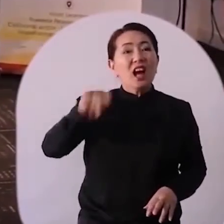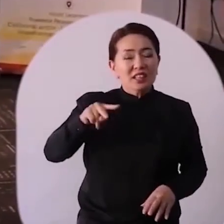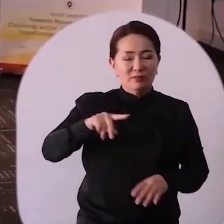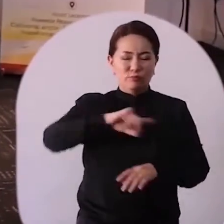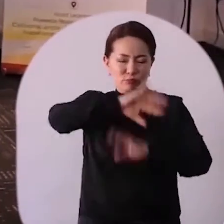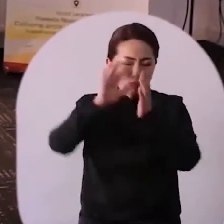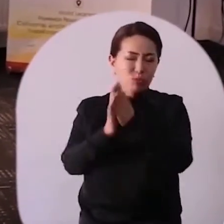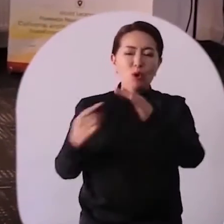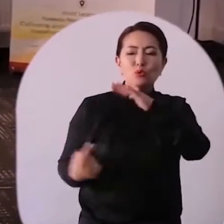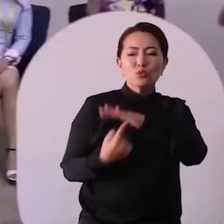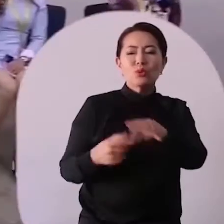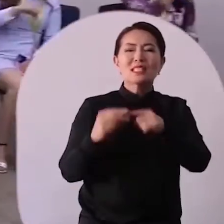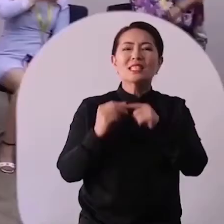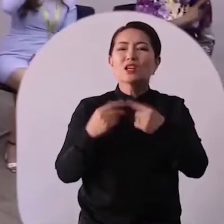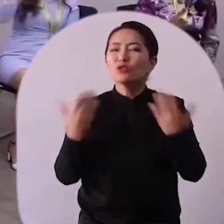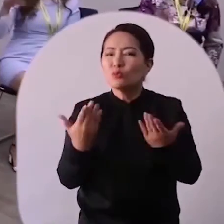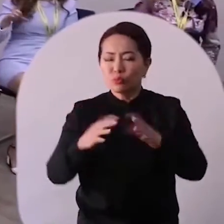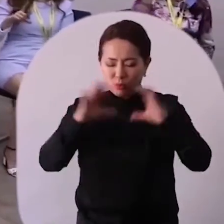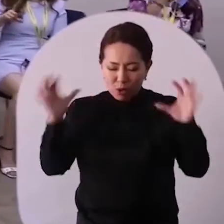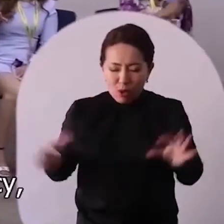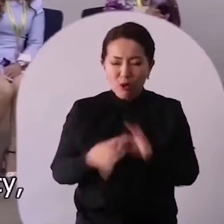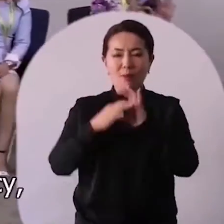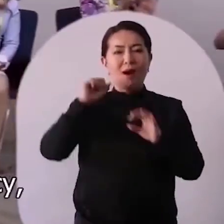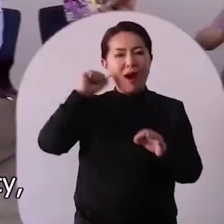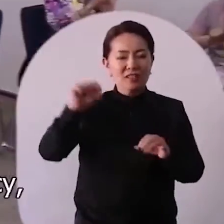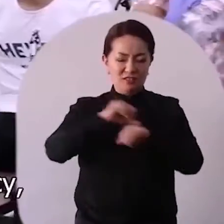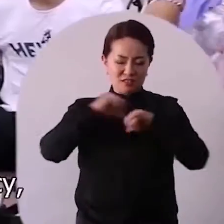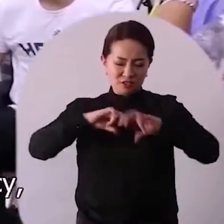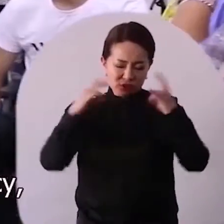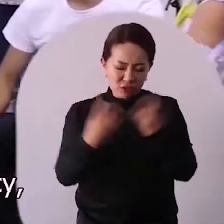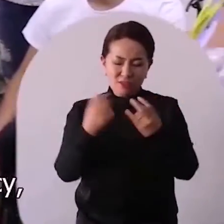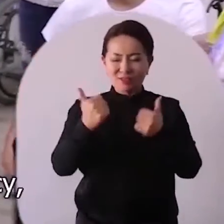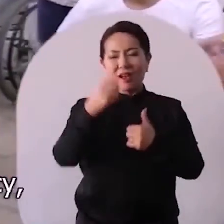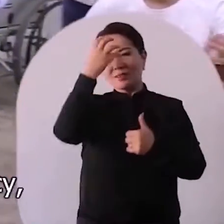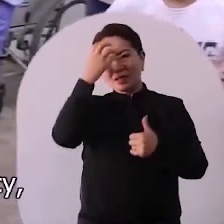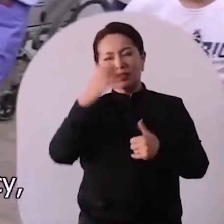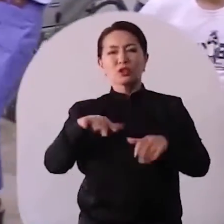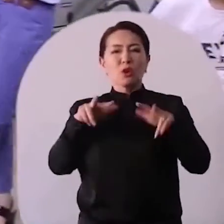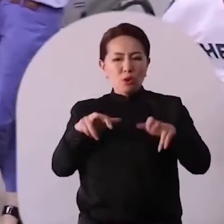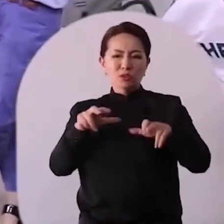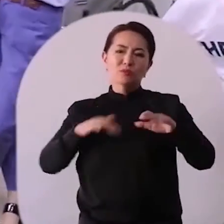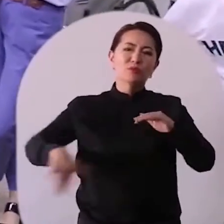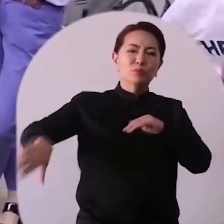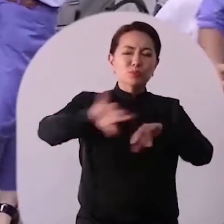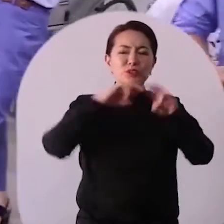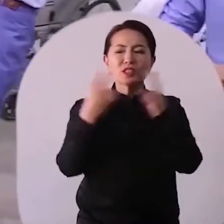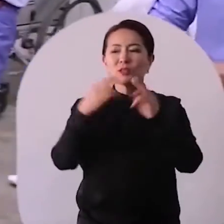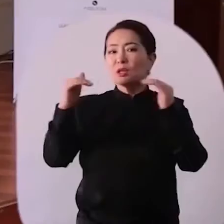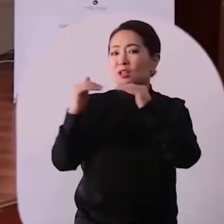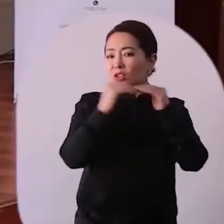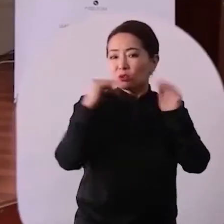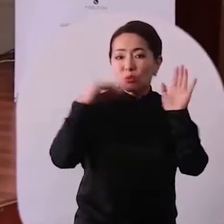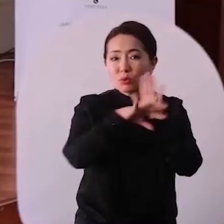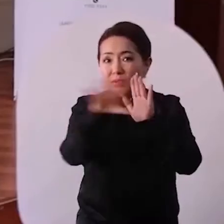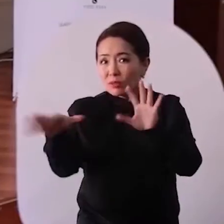сургалтын хугацаанд бид ардчлал, сайн засаглал, иргэний оролцоо, хөгжлийн бэрхшээл болон нийгмийн тэгш хүртэмжийн талаарх суур